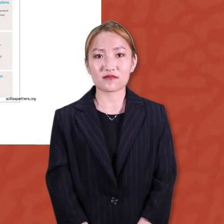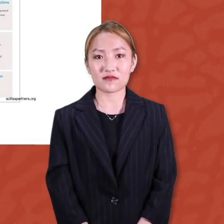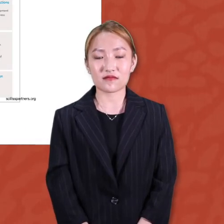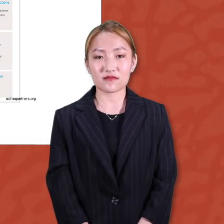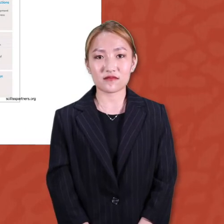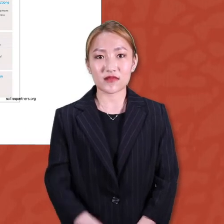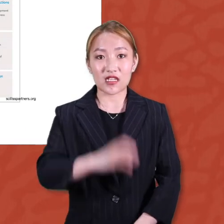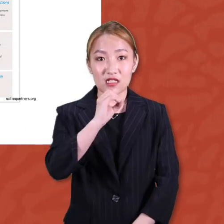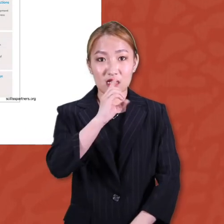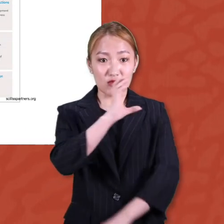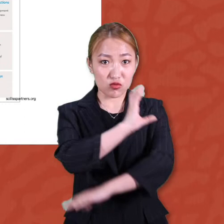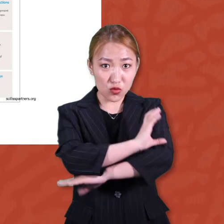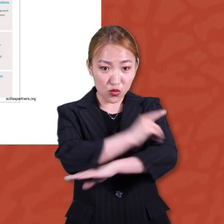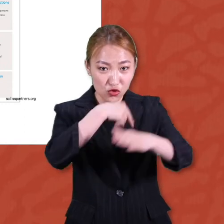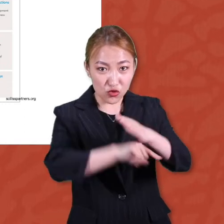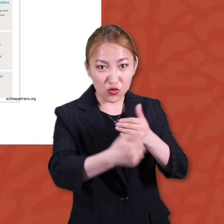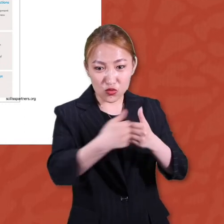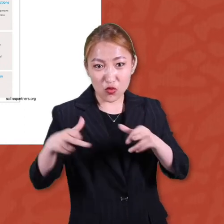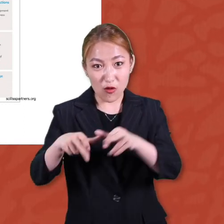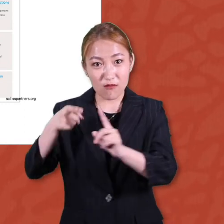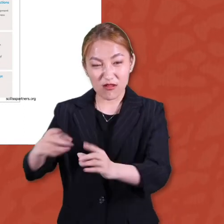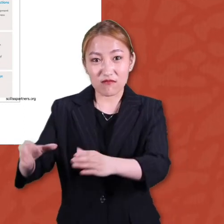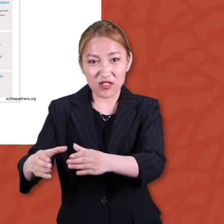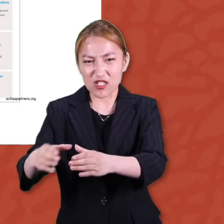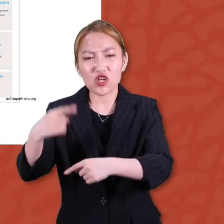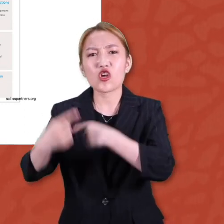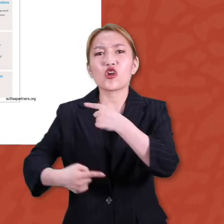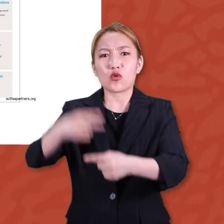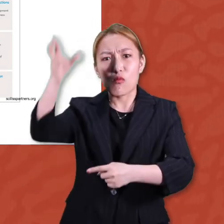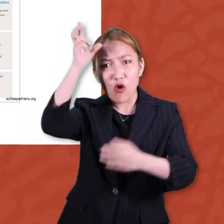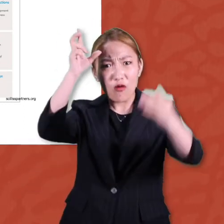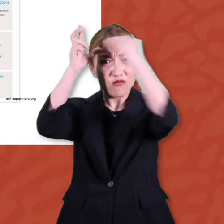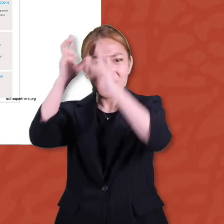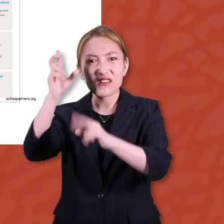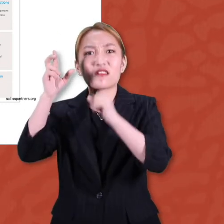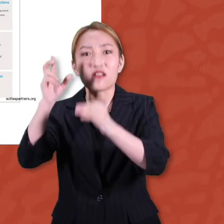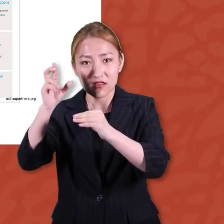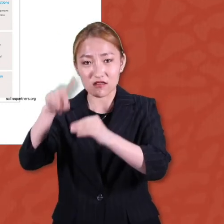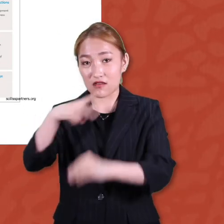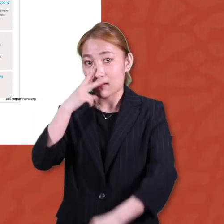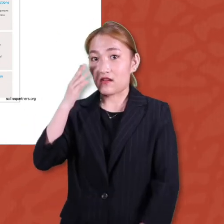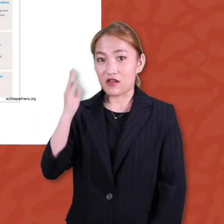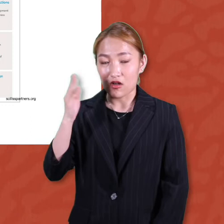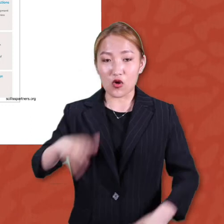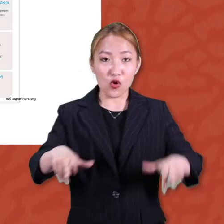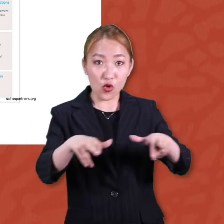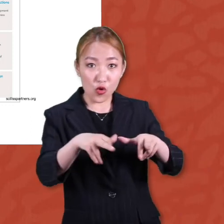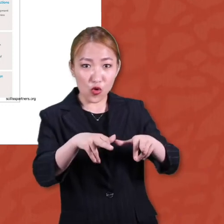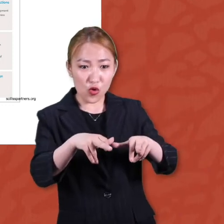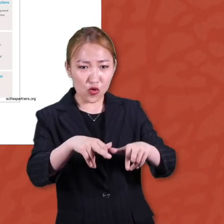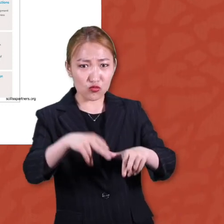Интеграциас илүү хөтөлбөр нь тэгш хамруулан сургах боловсролын талаар хийсэн алхмуудыг харуулна. Хөгжлийн